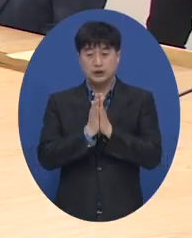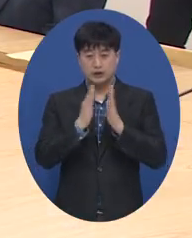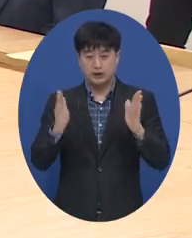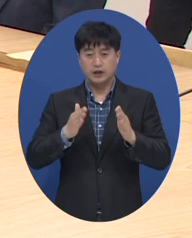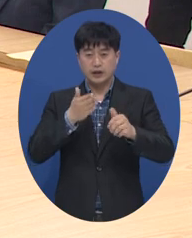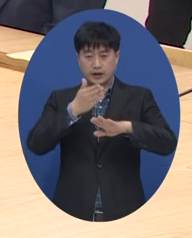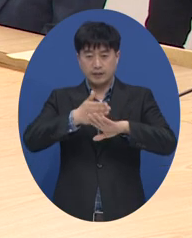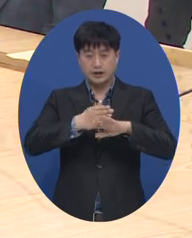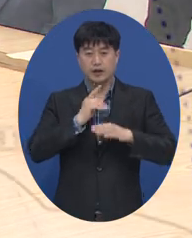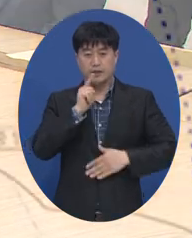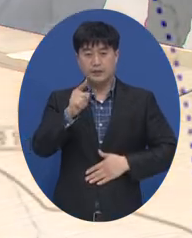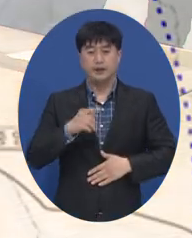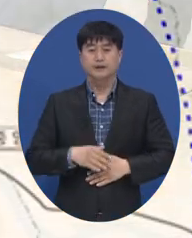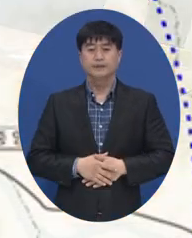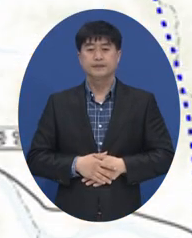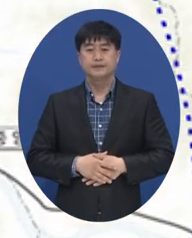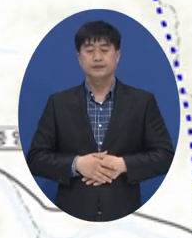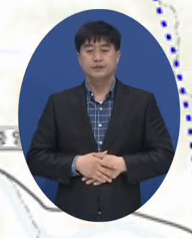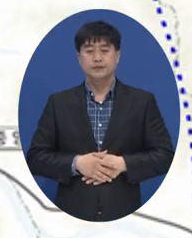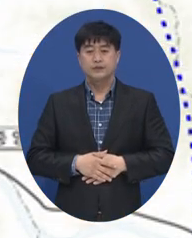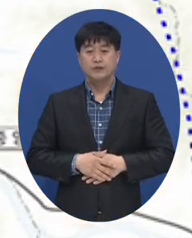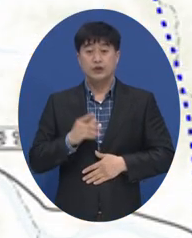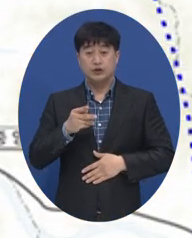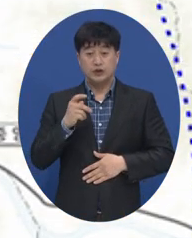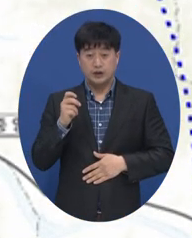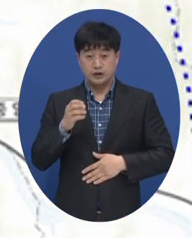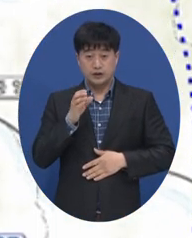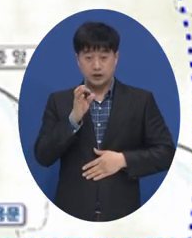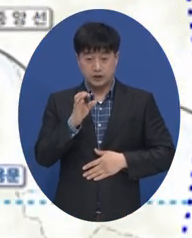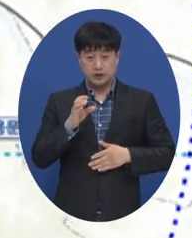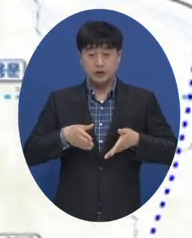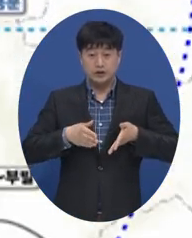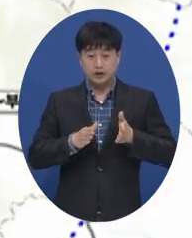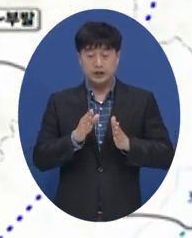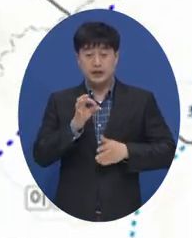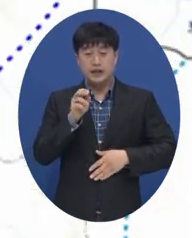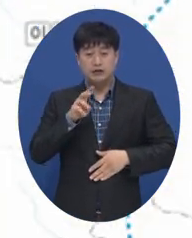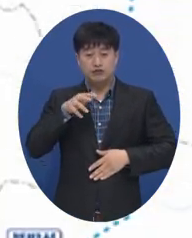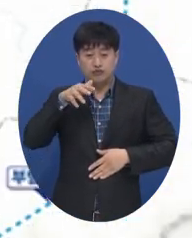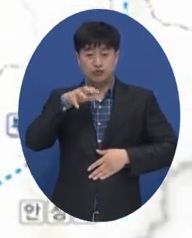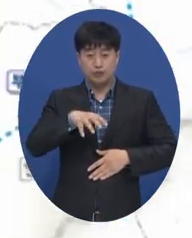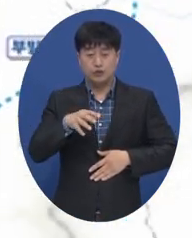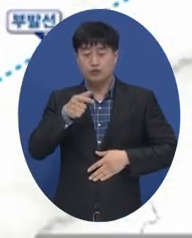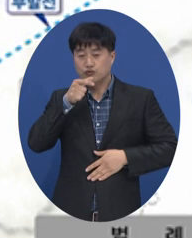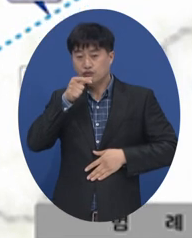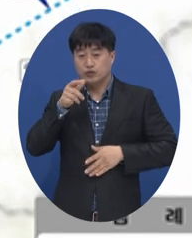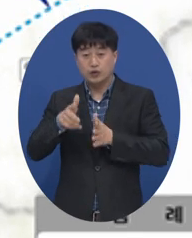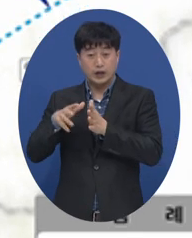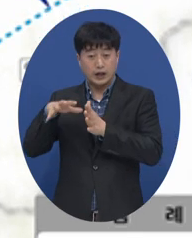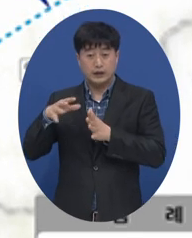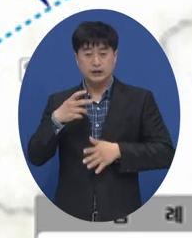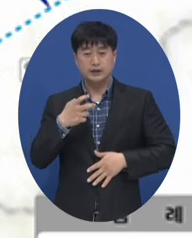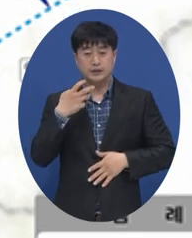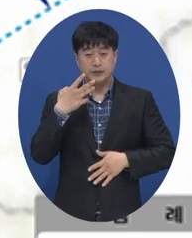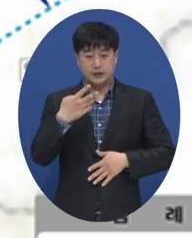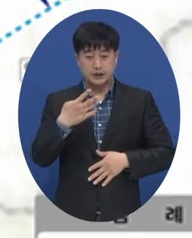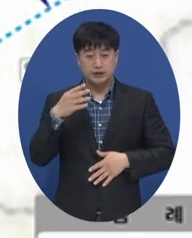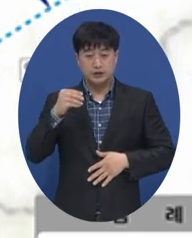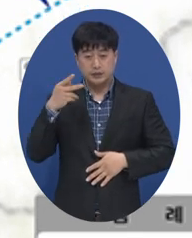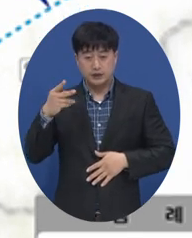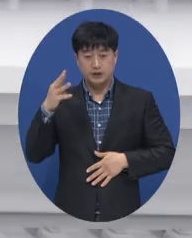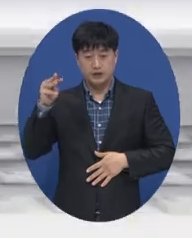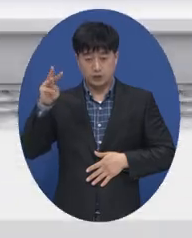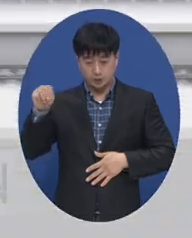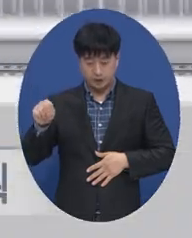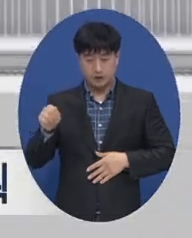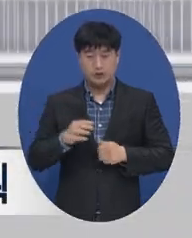터주셔서 감사드린다고 말했습니다. 한편 GTX 신호선은 양주 덕정역에서 수원역까지 74.2km를